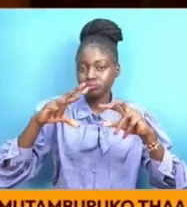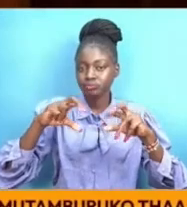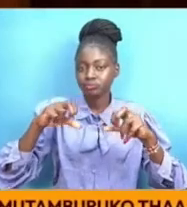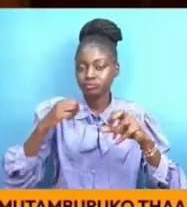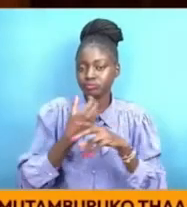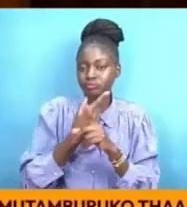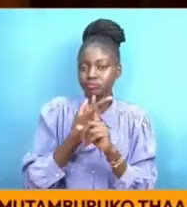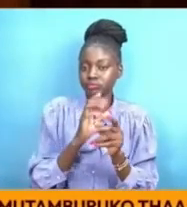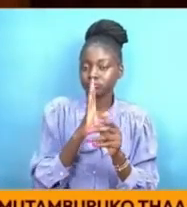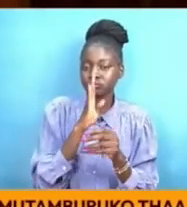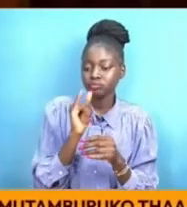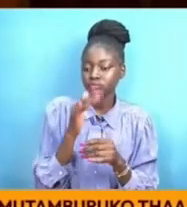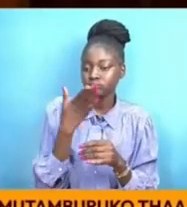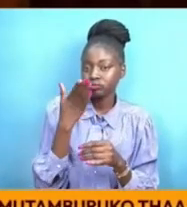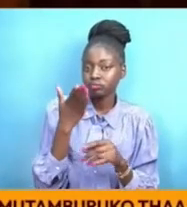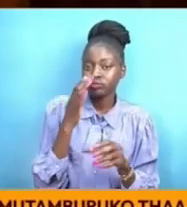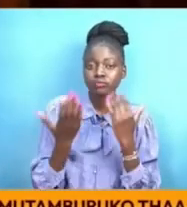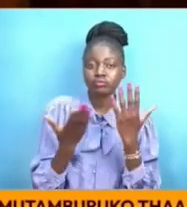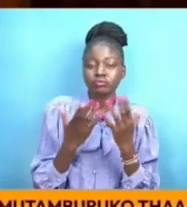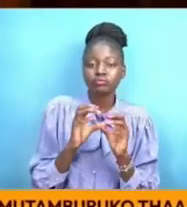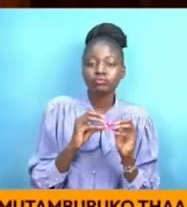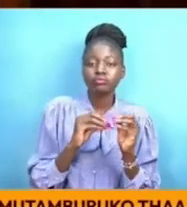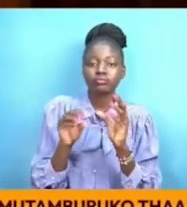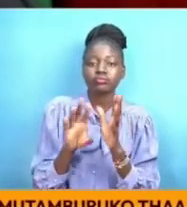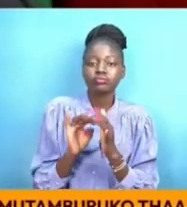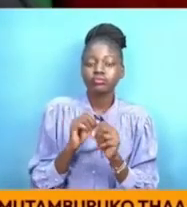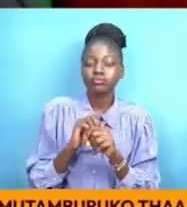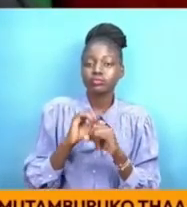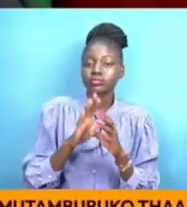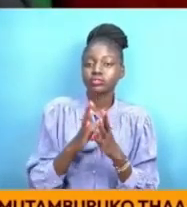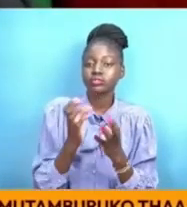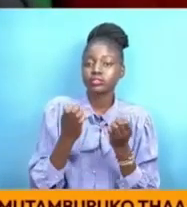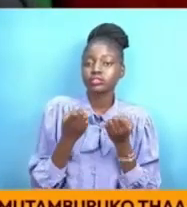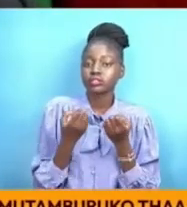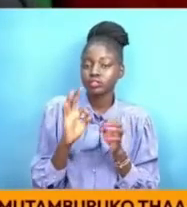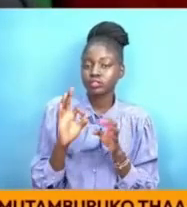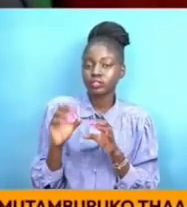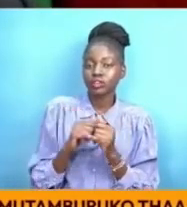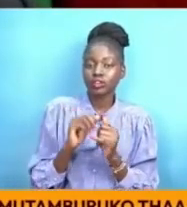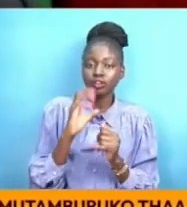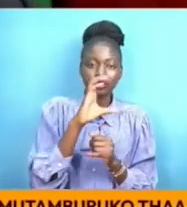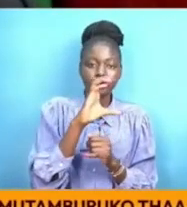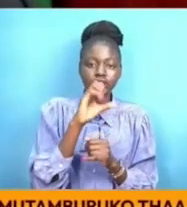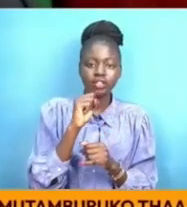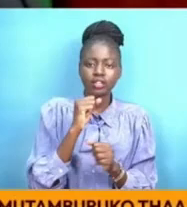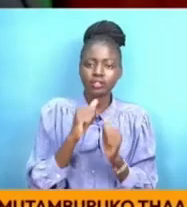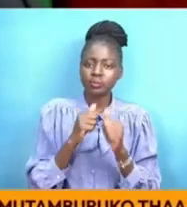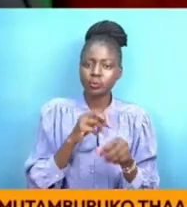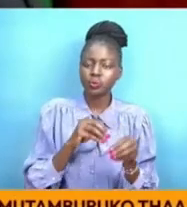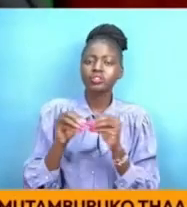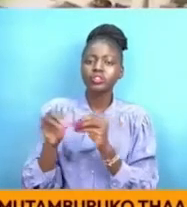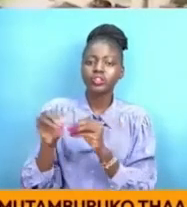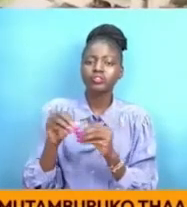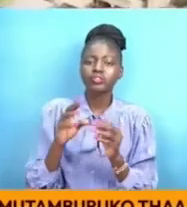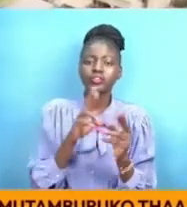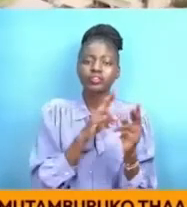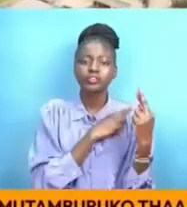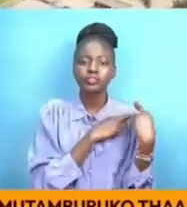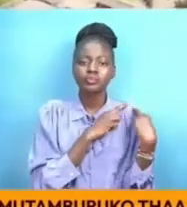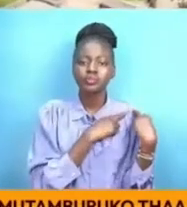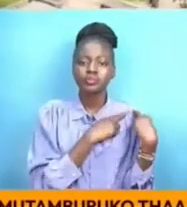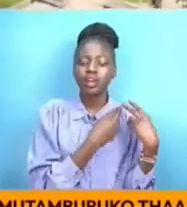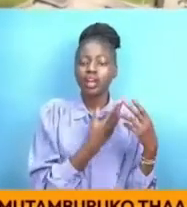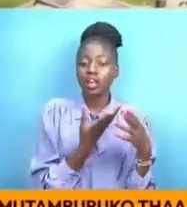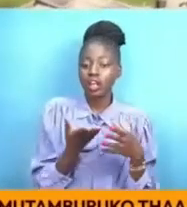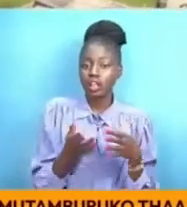ĩno kũrĩa marakoragwo magĩtarĩria gĩtũmi gĩa gũkorwo magĩthukĩrwo mĩnĩsta iria mendekithĩirio. Thĩinĩ wa thikũ